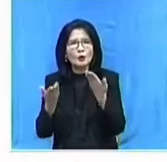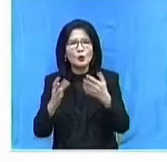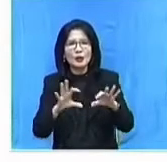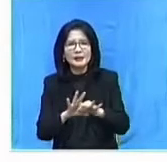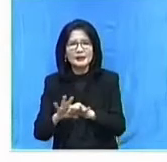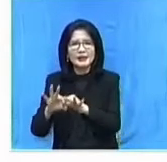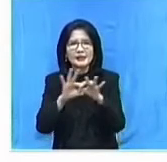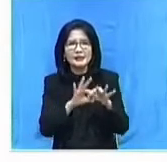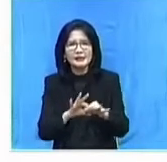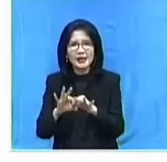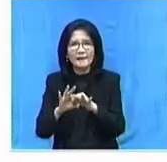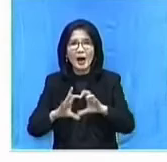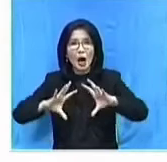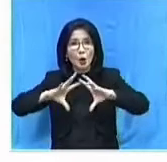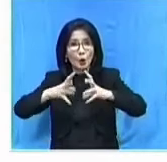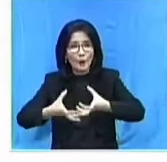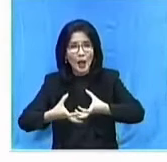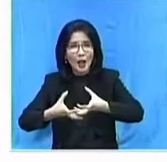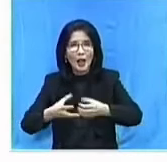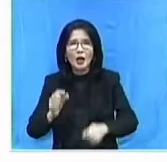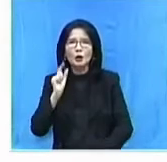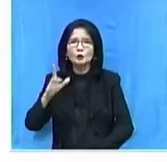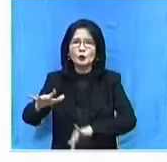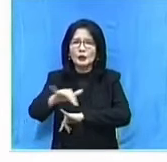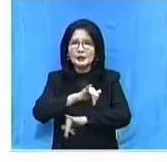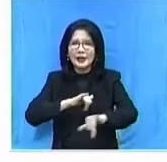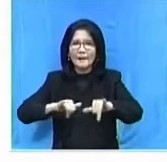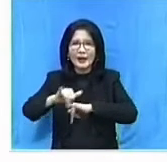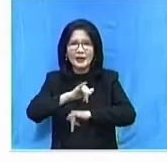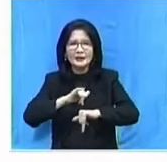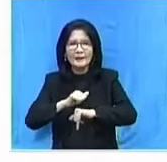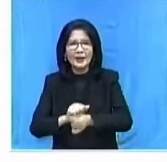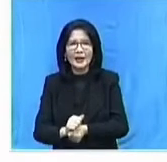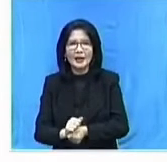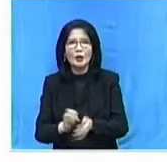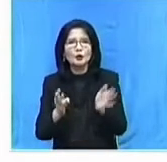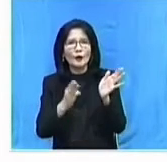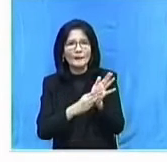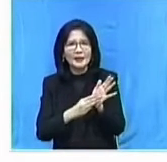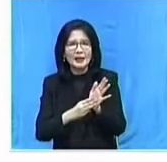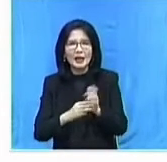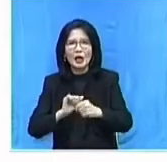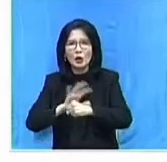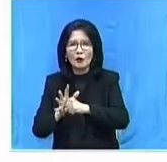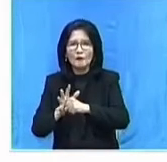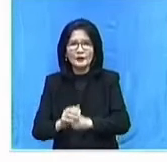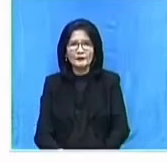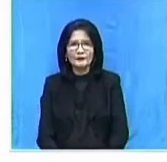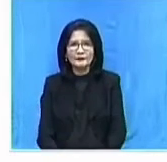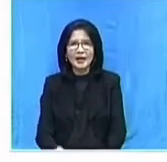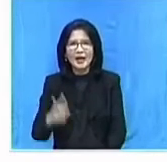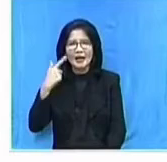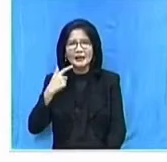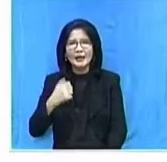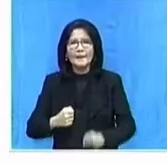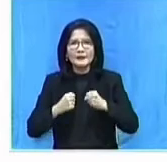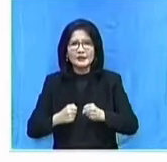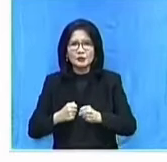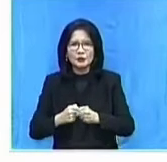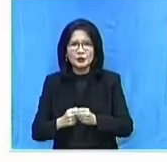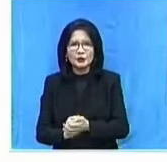dan kolaborasi Global untuk bersama-sama menghadapi pandemi covert 19 dan memitigasi